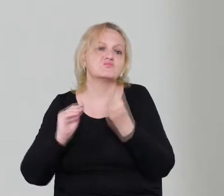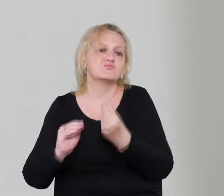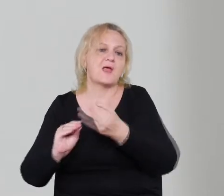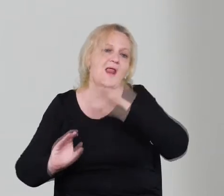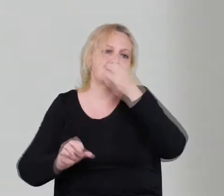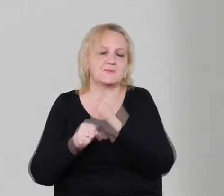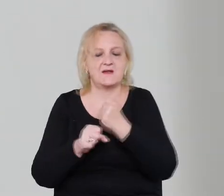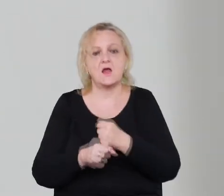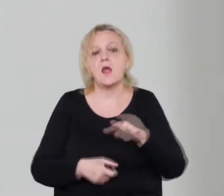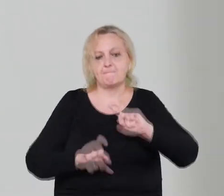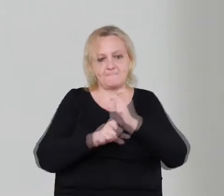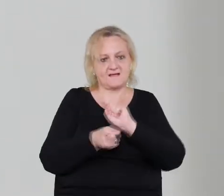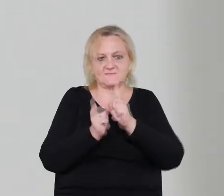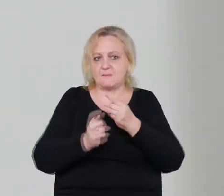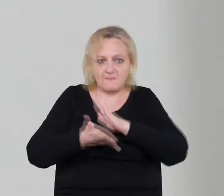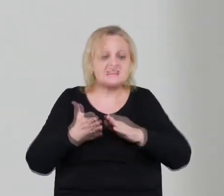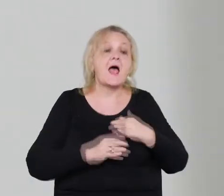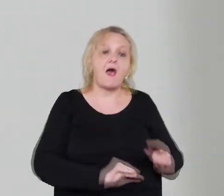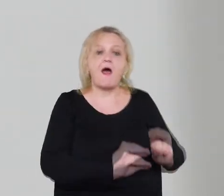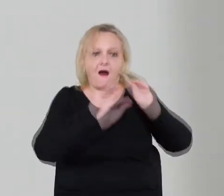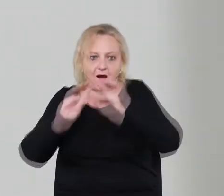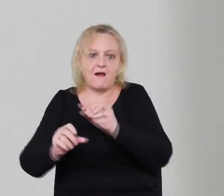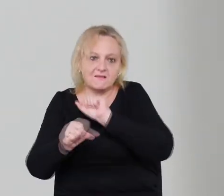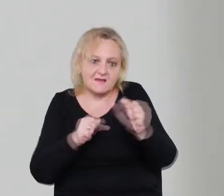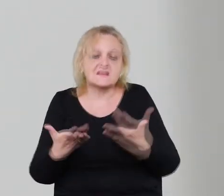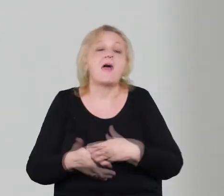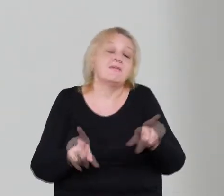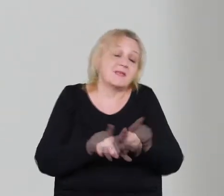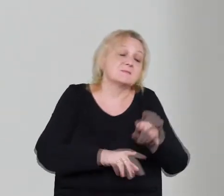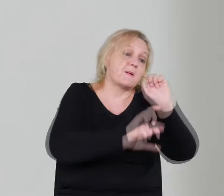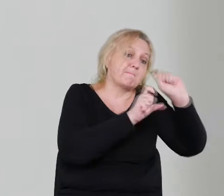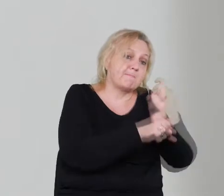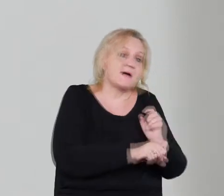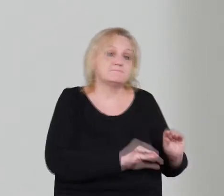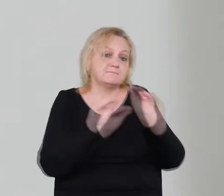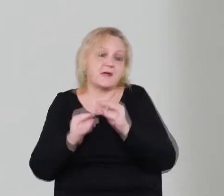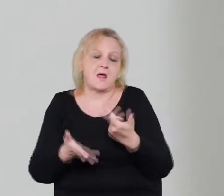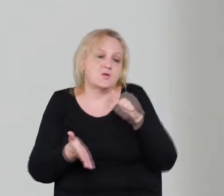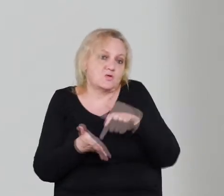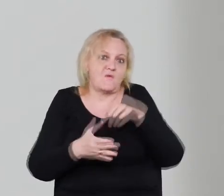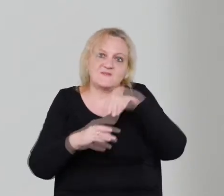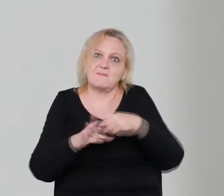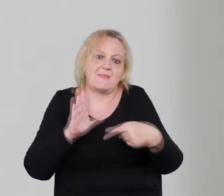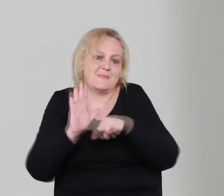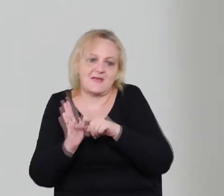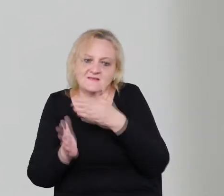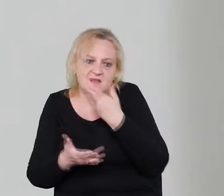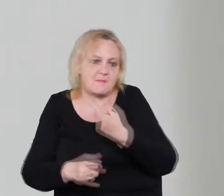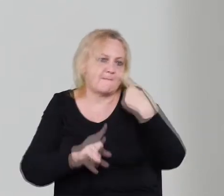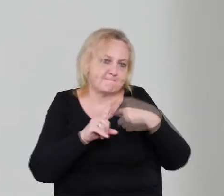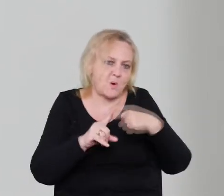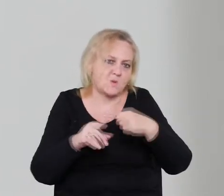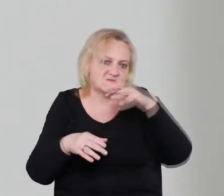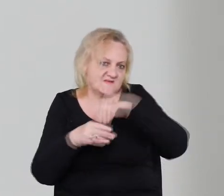migracji może nie jest zmiana kraju ale migruje że ktoś pojedzie do innego kraju więc migracji nie mają tylko podłoża negatywnego mają też podłoże pozytywnej